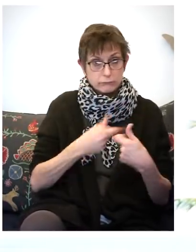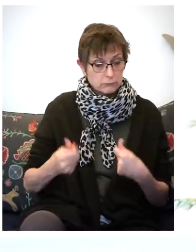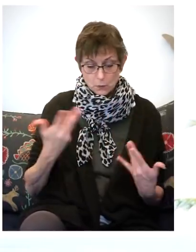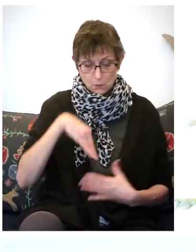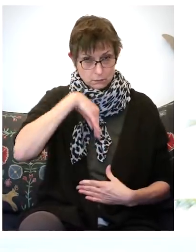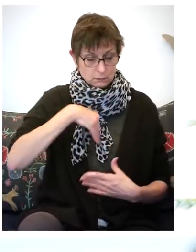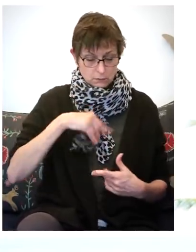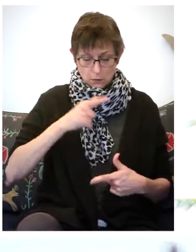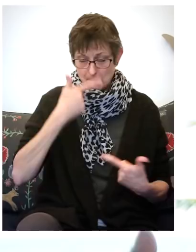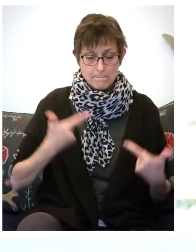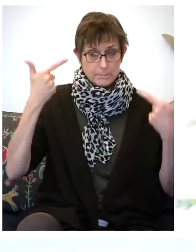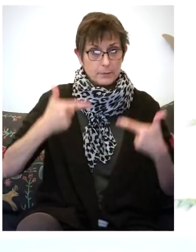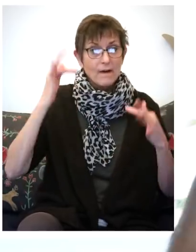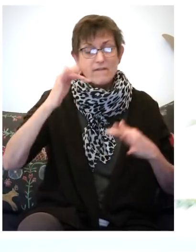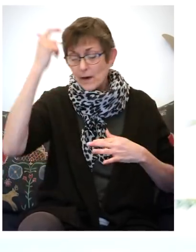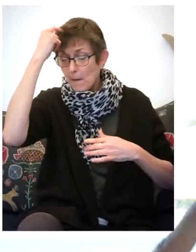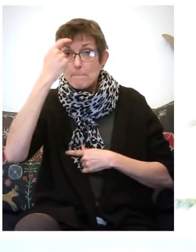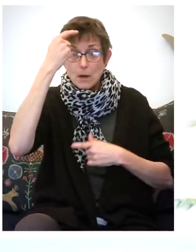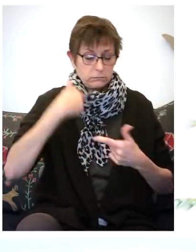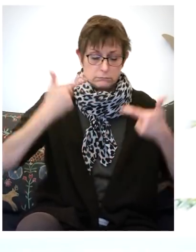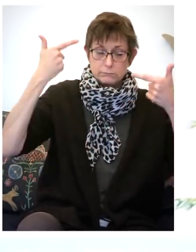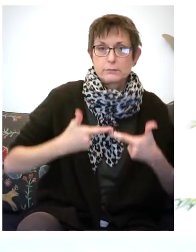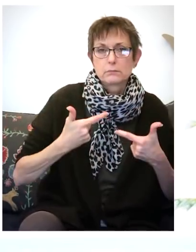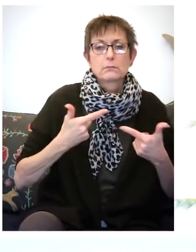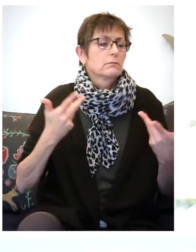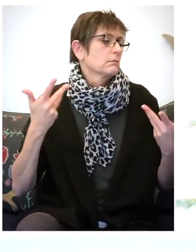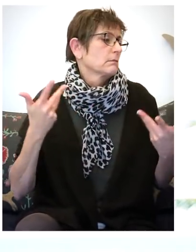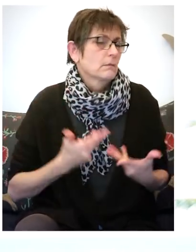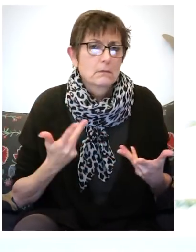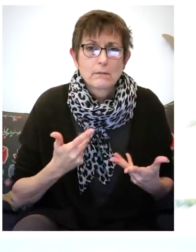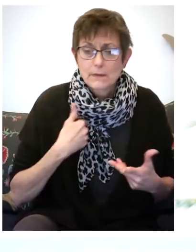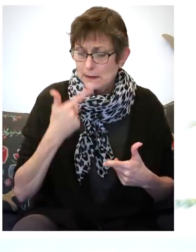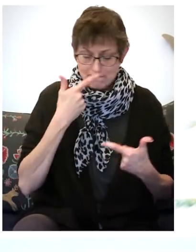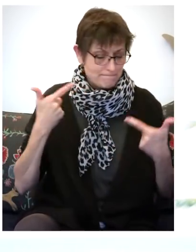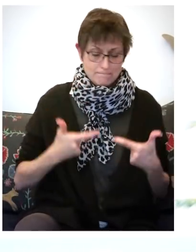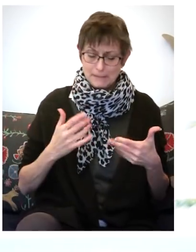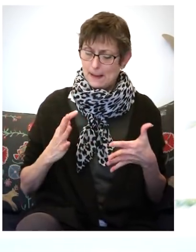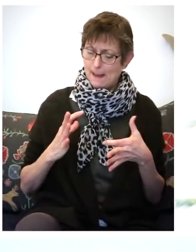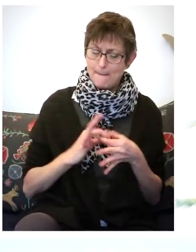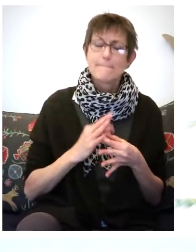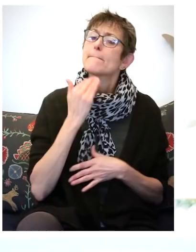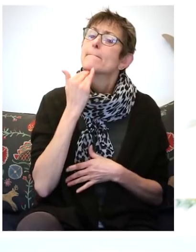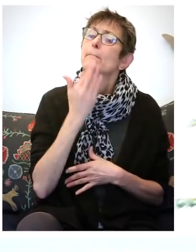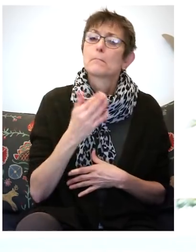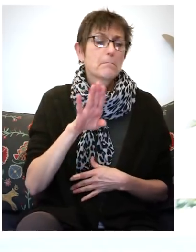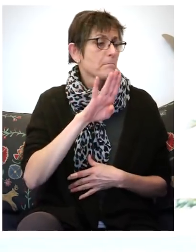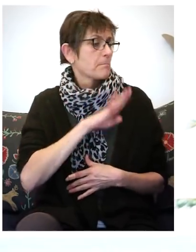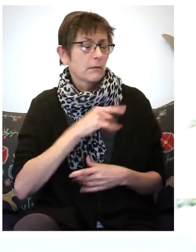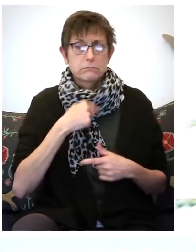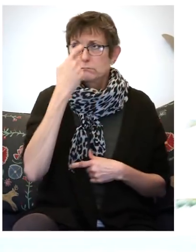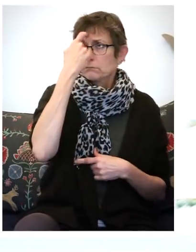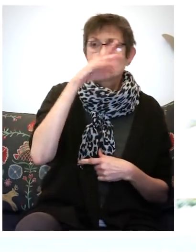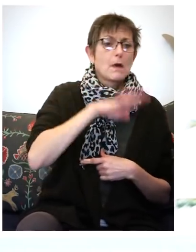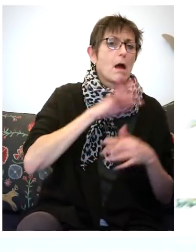s'agit d'une contradiction entre 2 éléments de notre système de pensée qui, malgré tout, ne peuvent pas s'associer ni s'accorder. Ça peut être